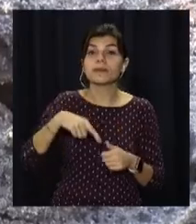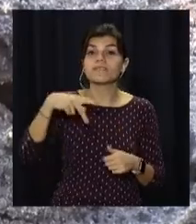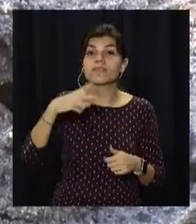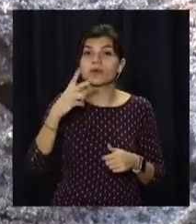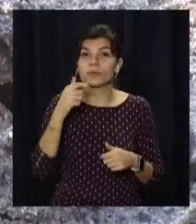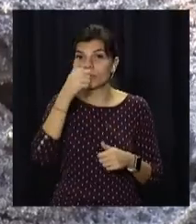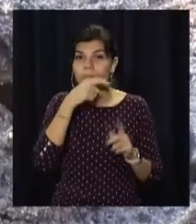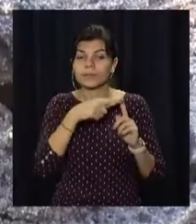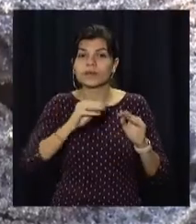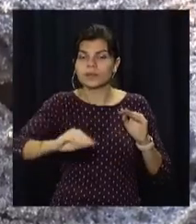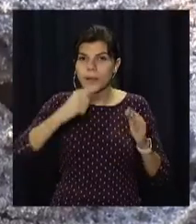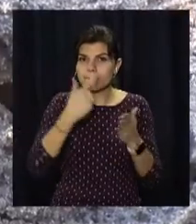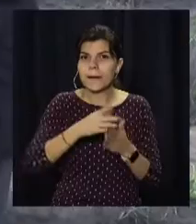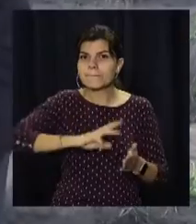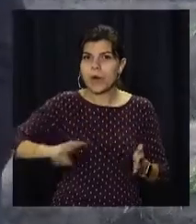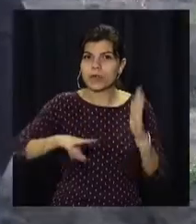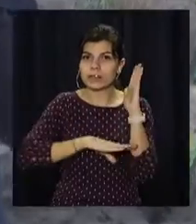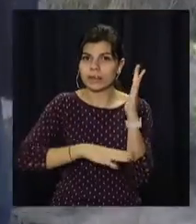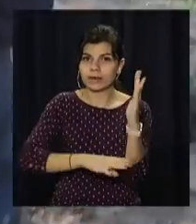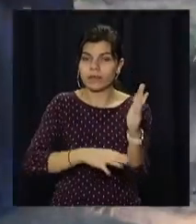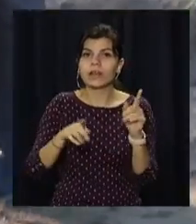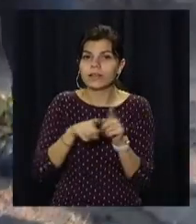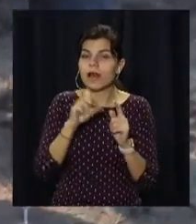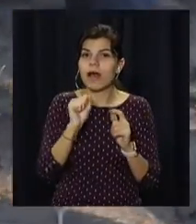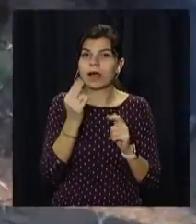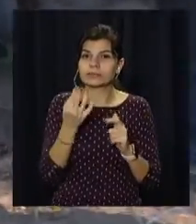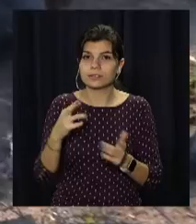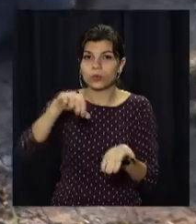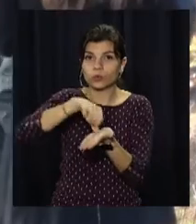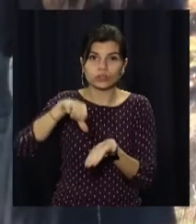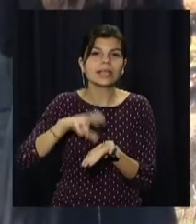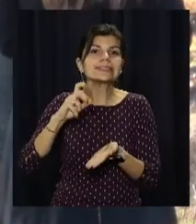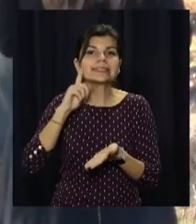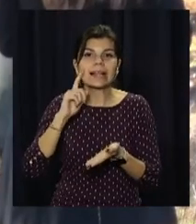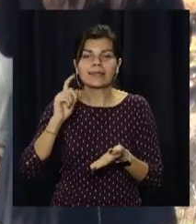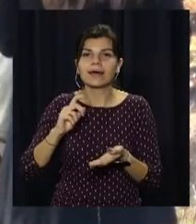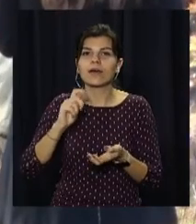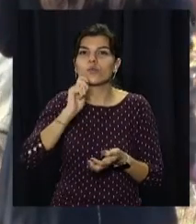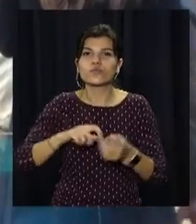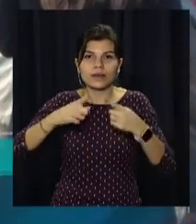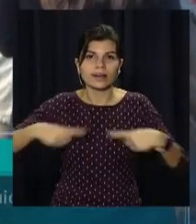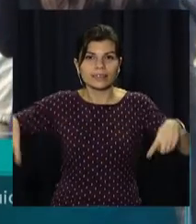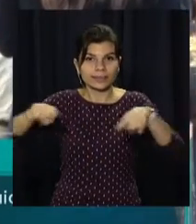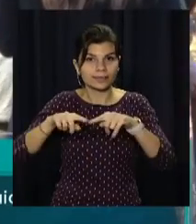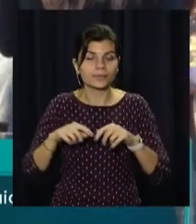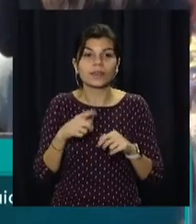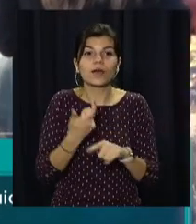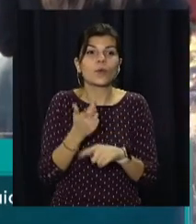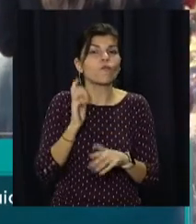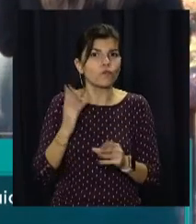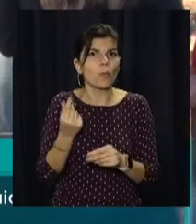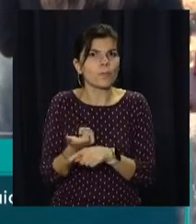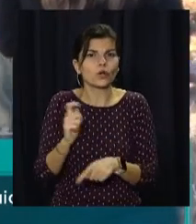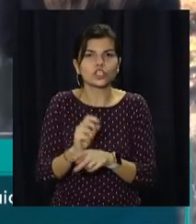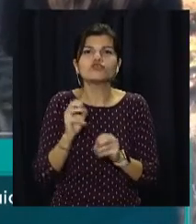працівники лісництва висадили майже мільйон дерев. Так долучились до акції «Зелена країна». Це значно більше, ніж ми планували. У